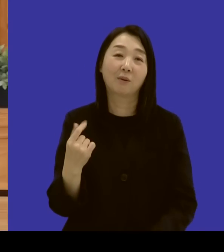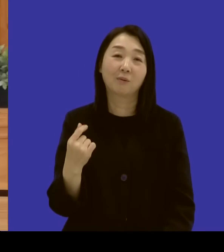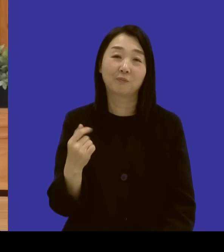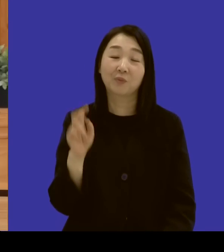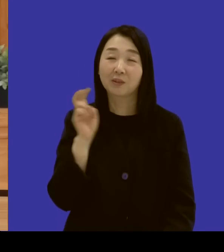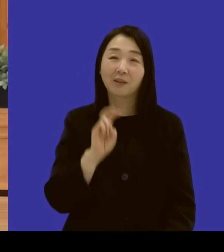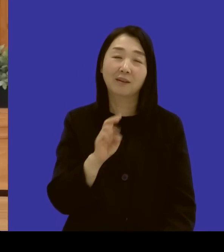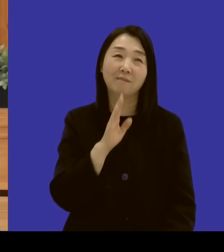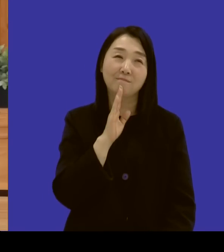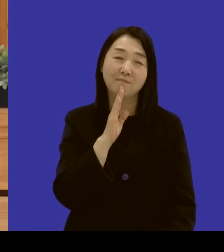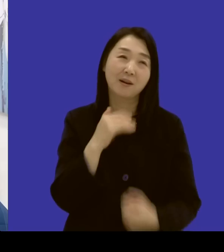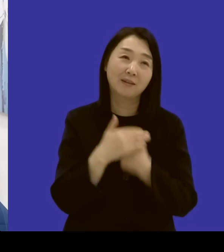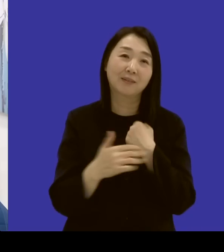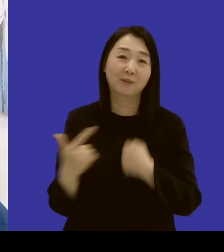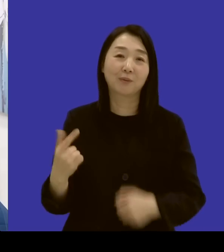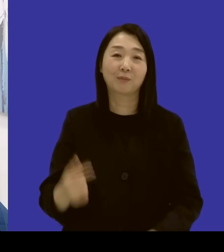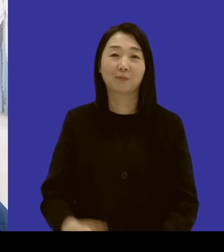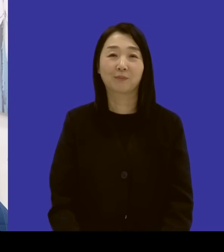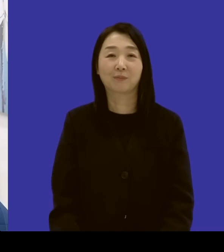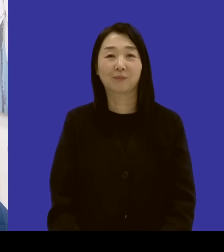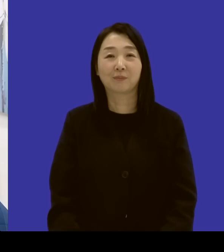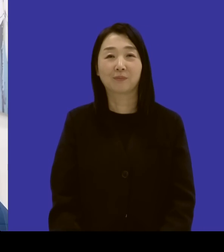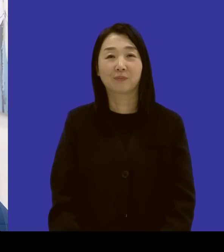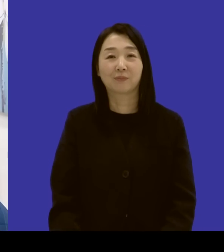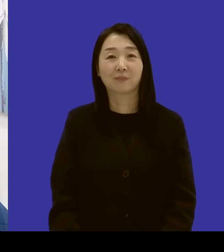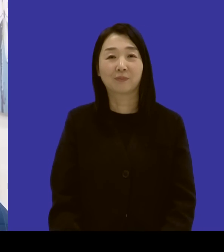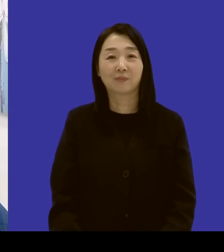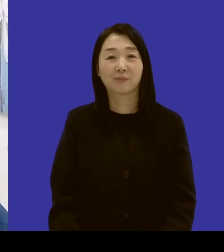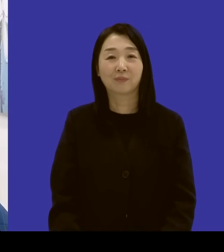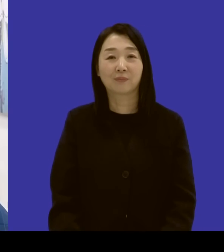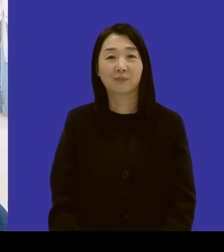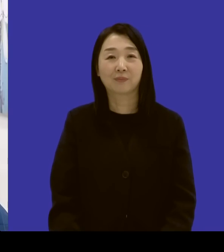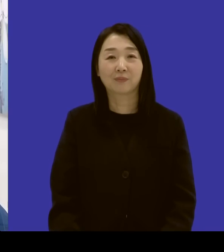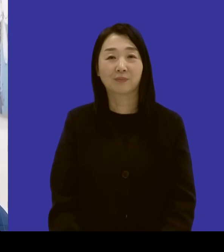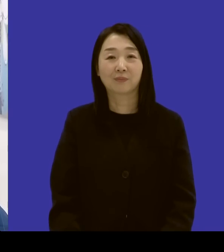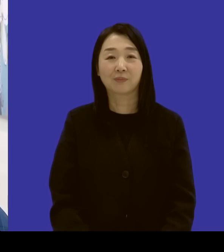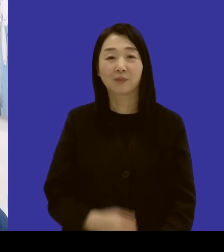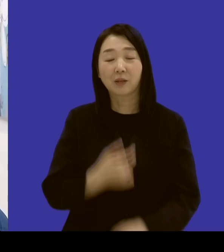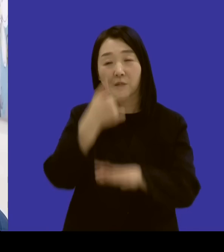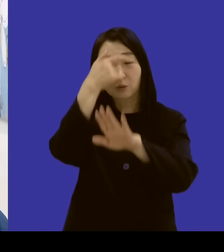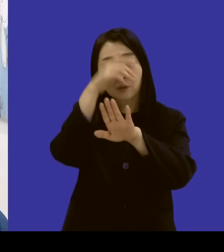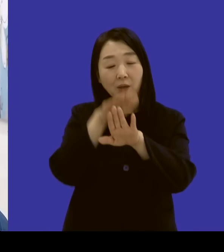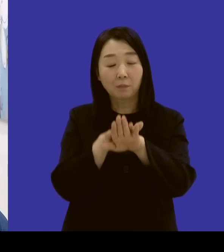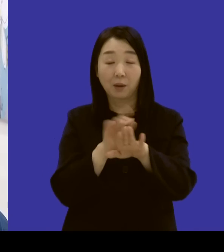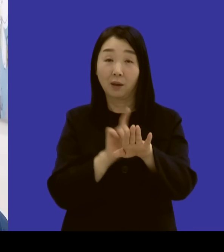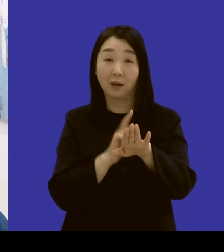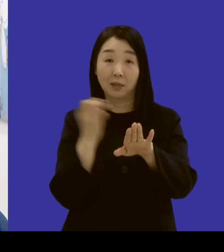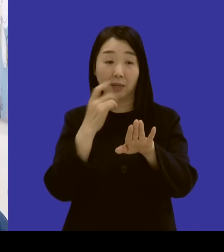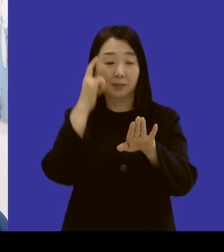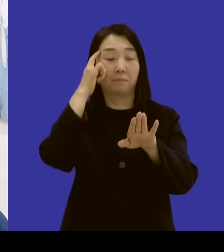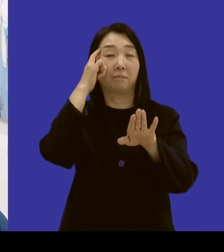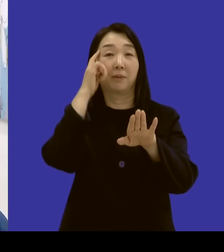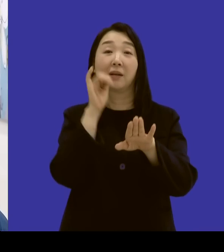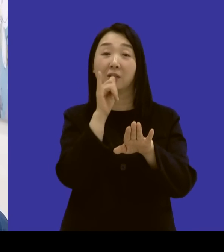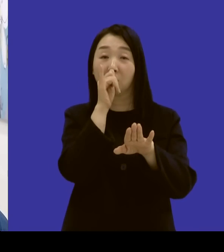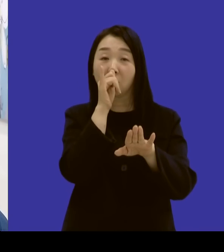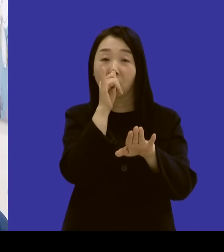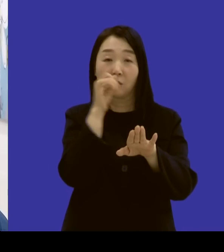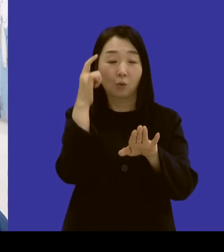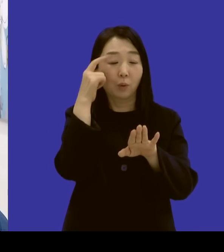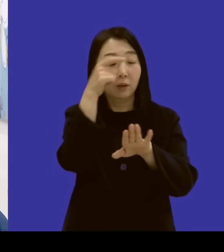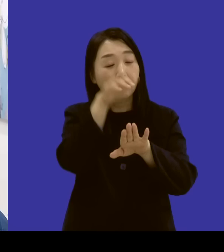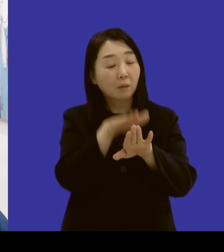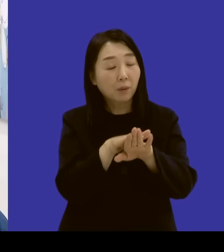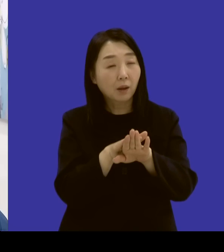찬양이? 예, 그렇게 하고 이제 제가 또 어떤 제가 예배라는 거에 대해서 다시 생각을 해보게 되고 왜냐하면